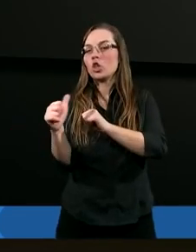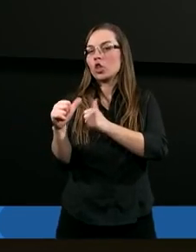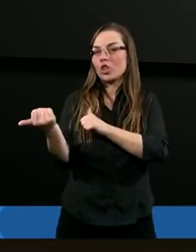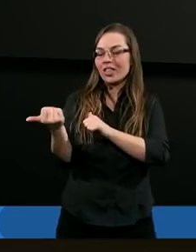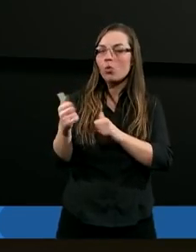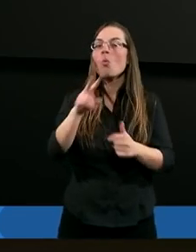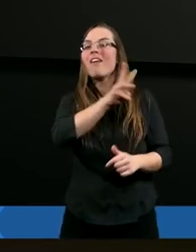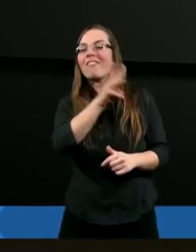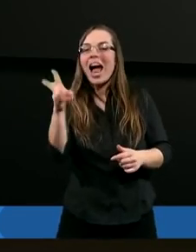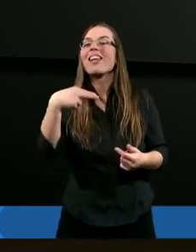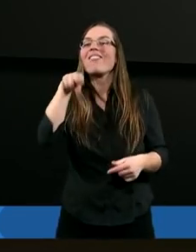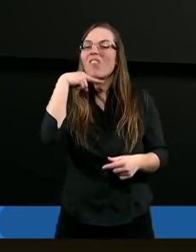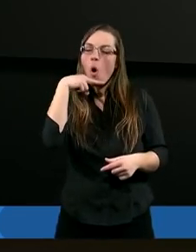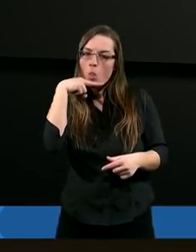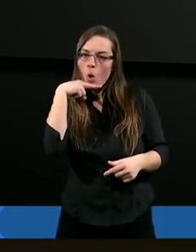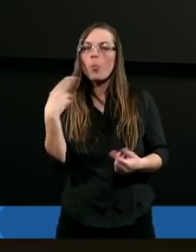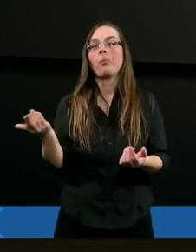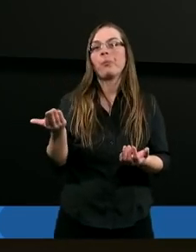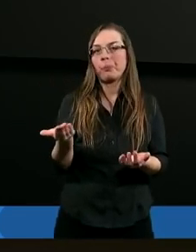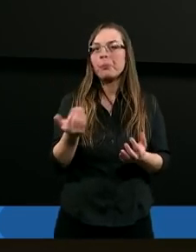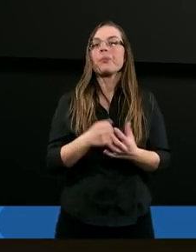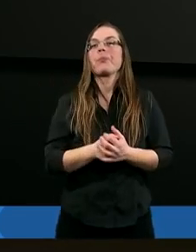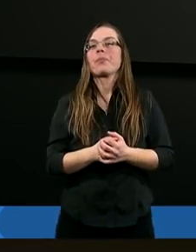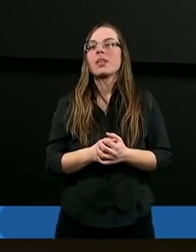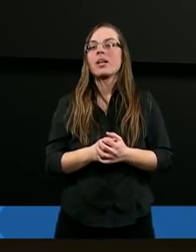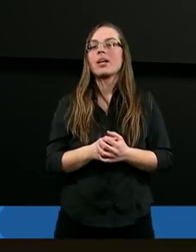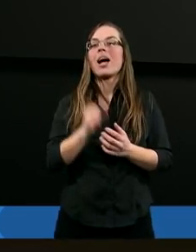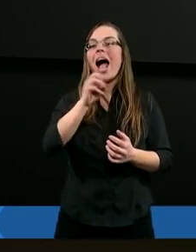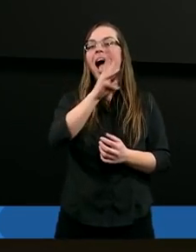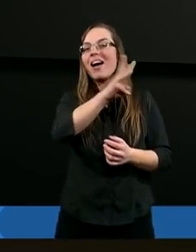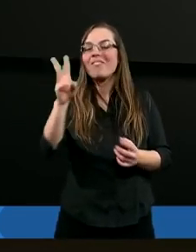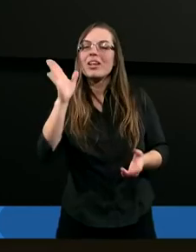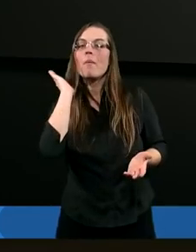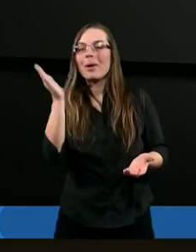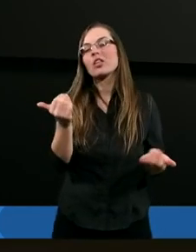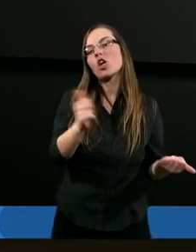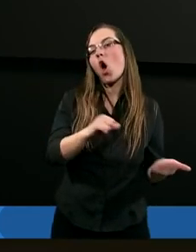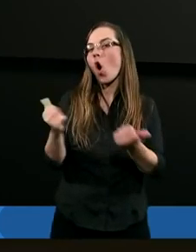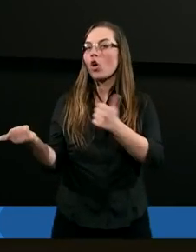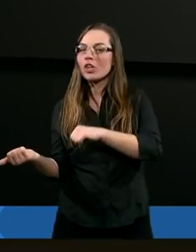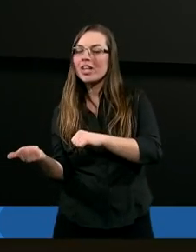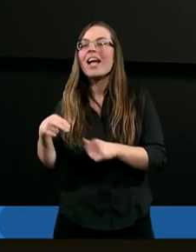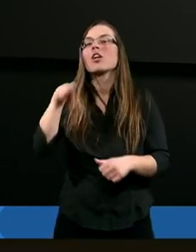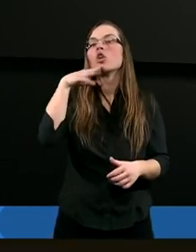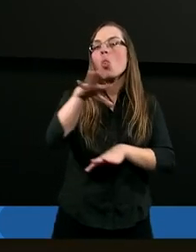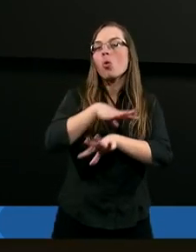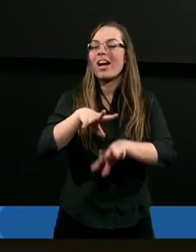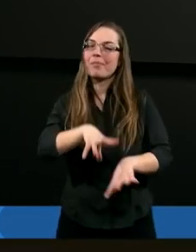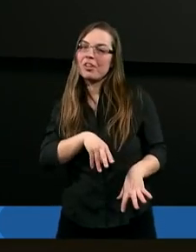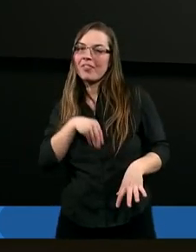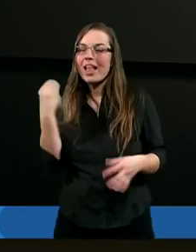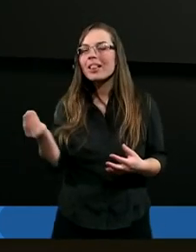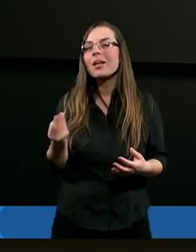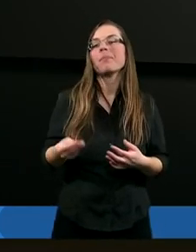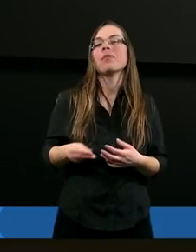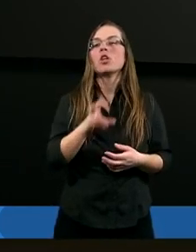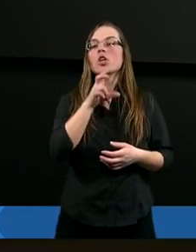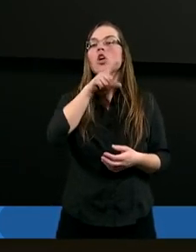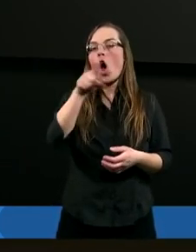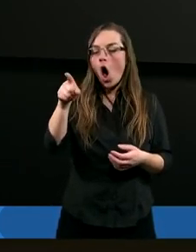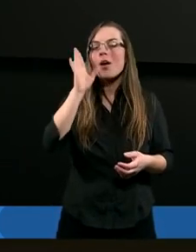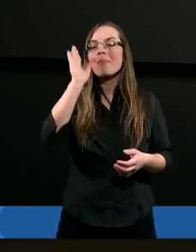was wodą, a wy będziecie ochrzczeni Duchem Świętym. Czy